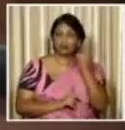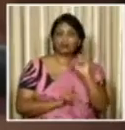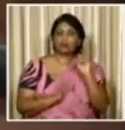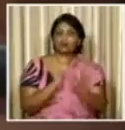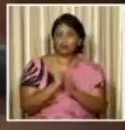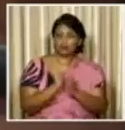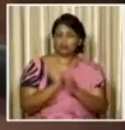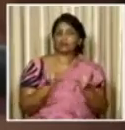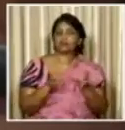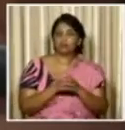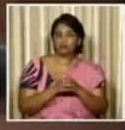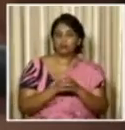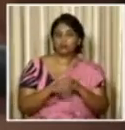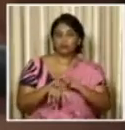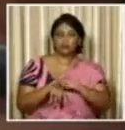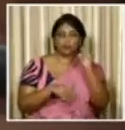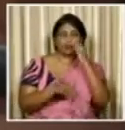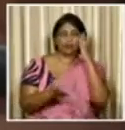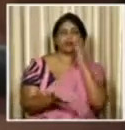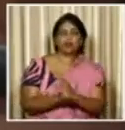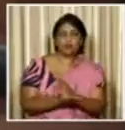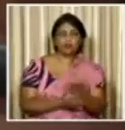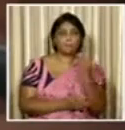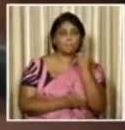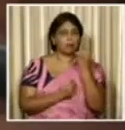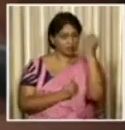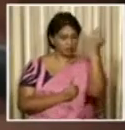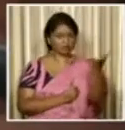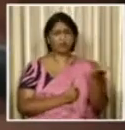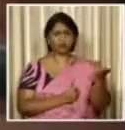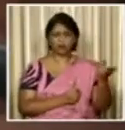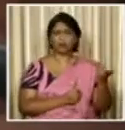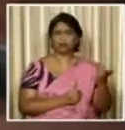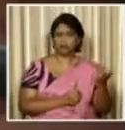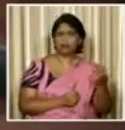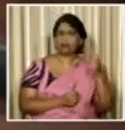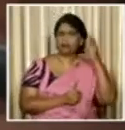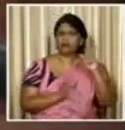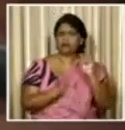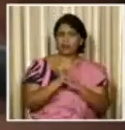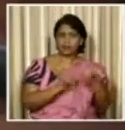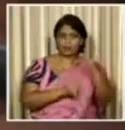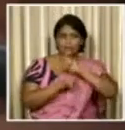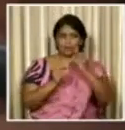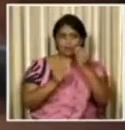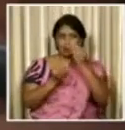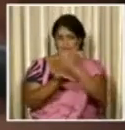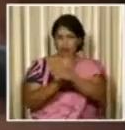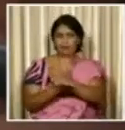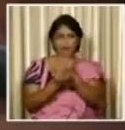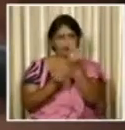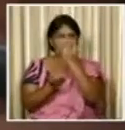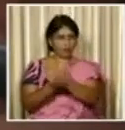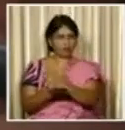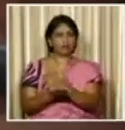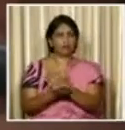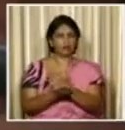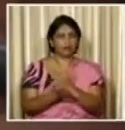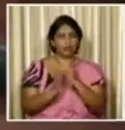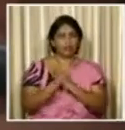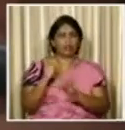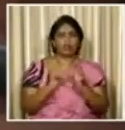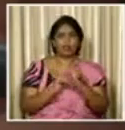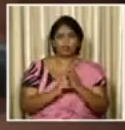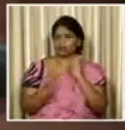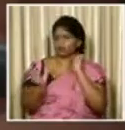sabah, ketikal lekat titi, eva tamai balai di latin. Orang karak sabah sabah ketikal lekat titi tu bela, amati orang